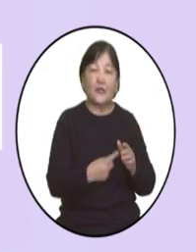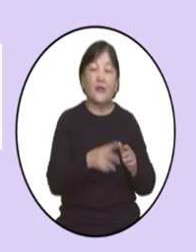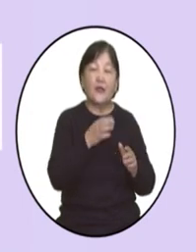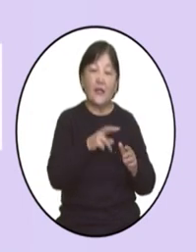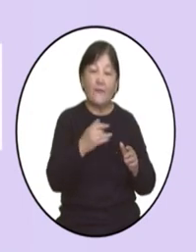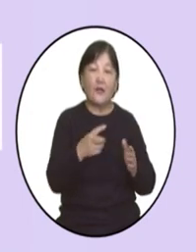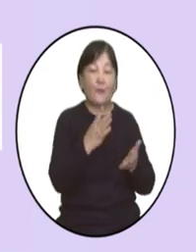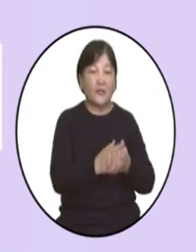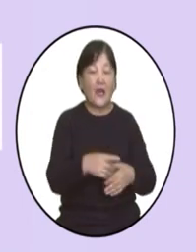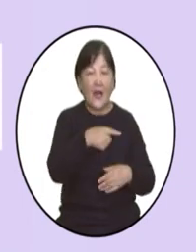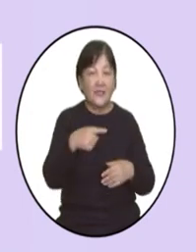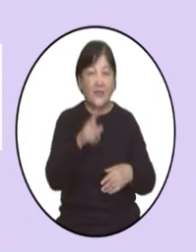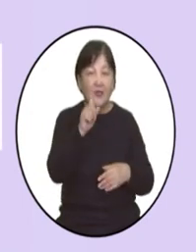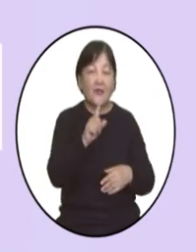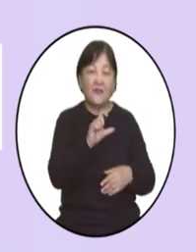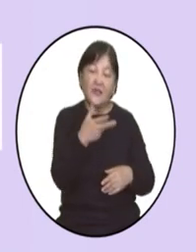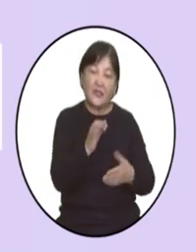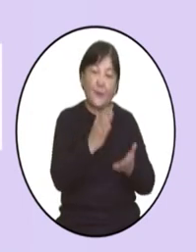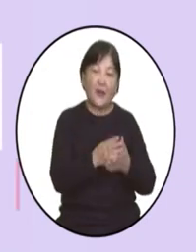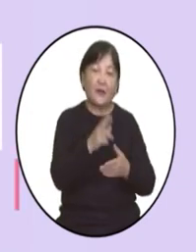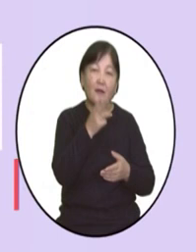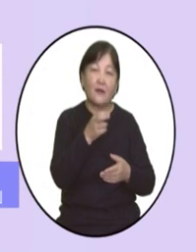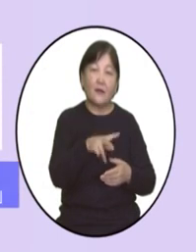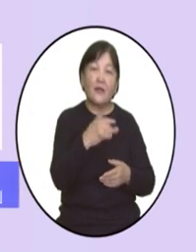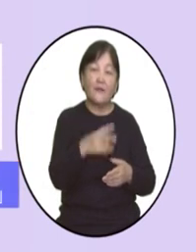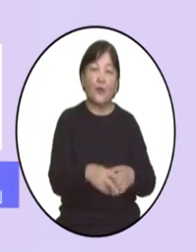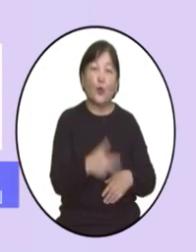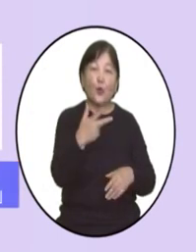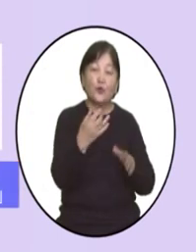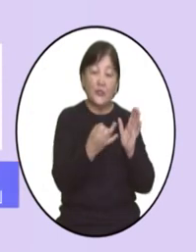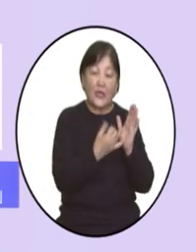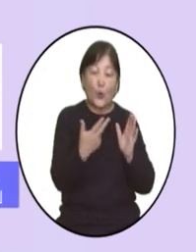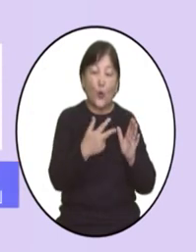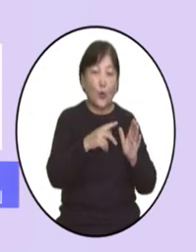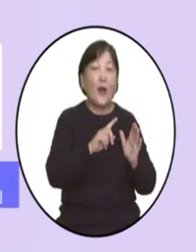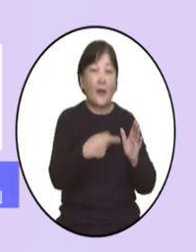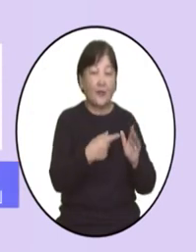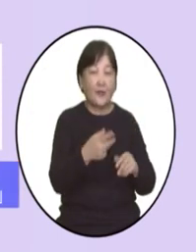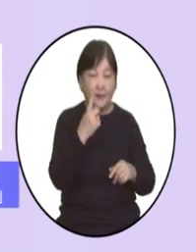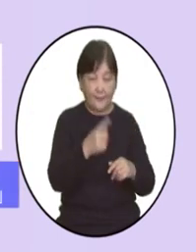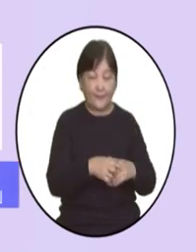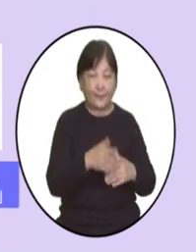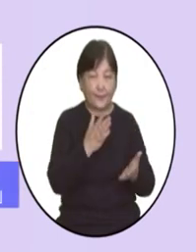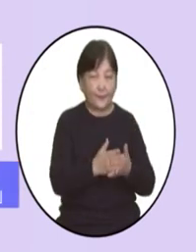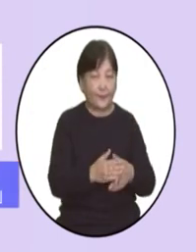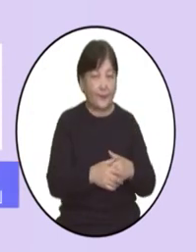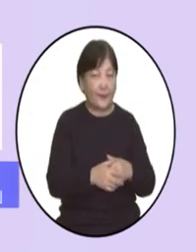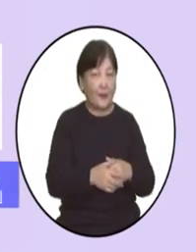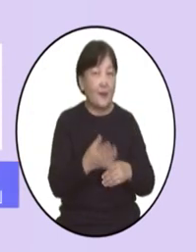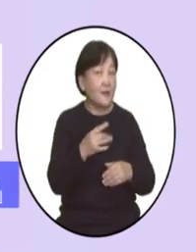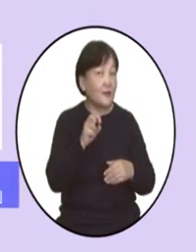моли хасахныг зэрэгтэй кельвин маань 373.5 кельвин гарч ирсэн. Нэг